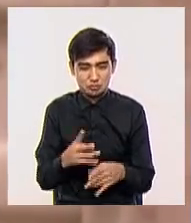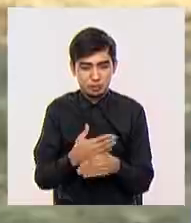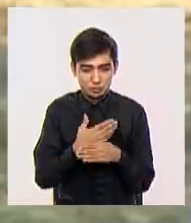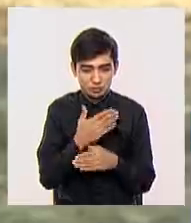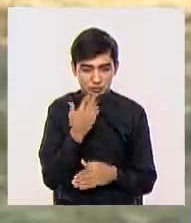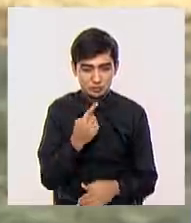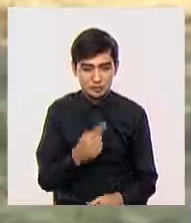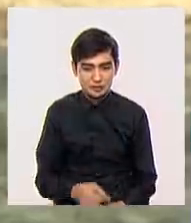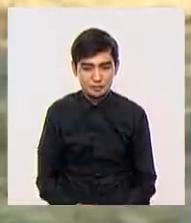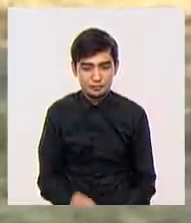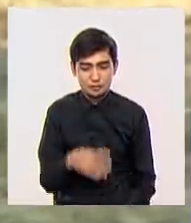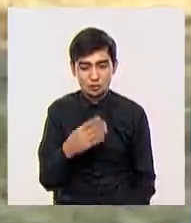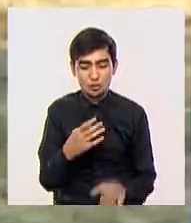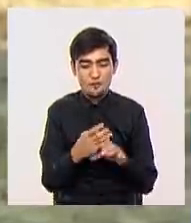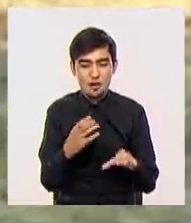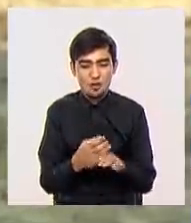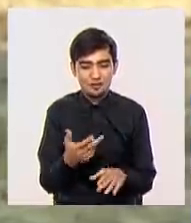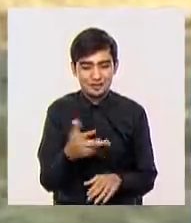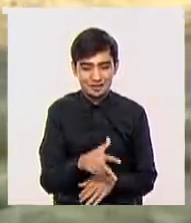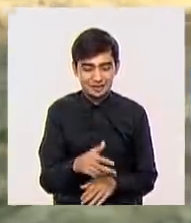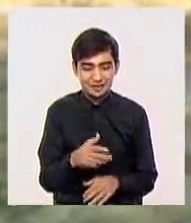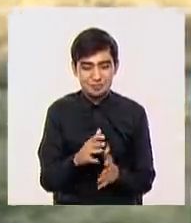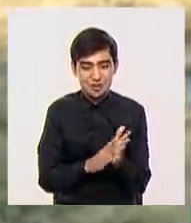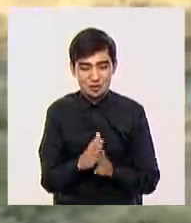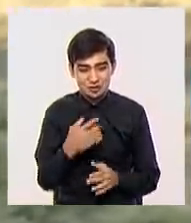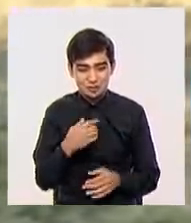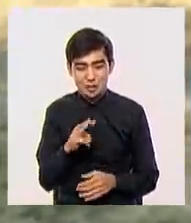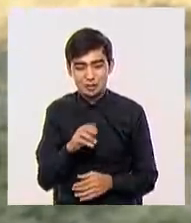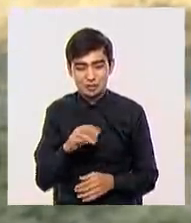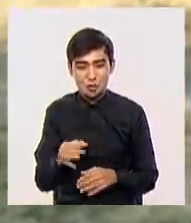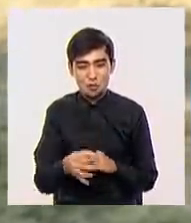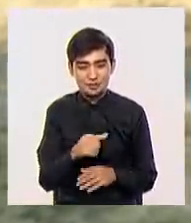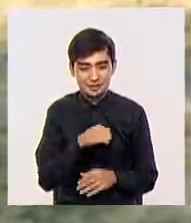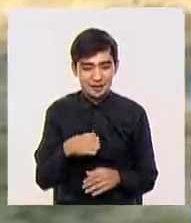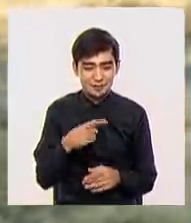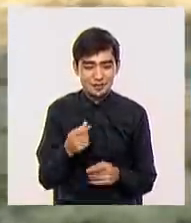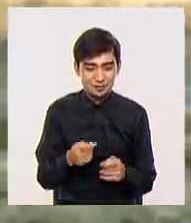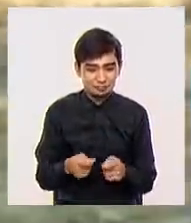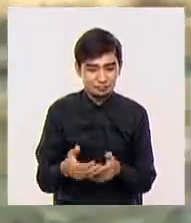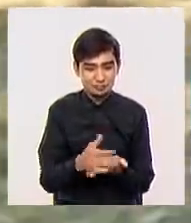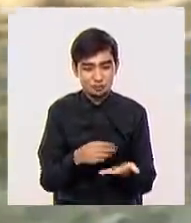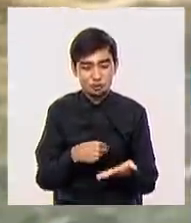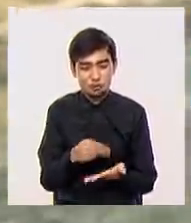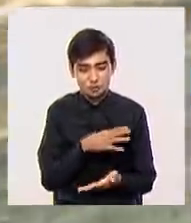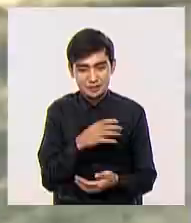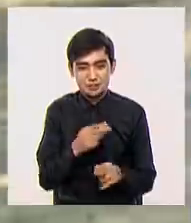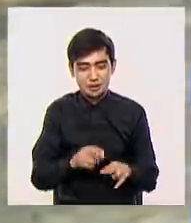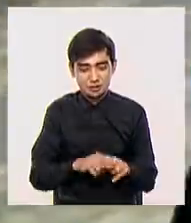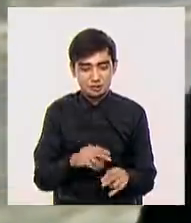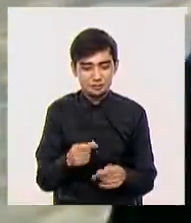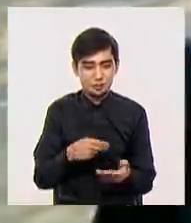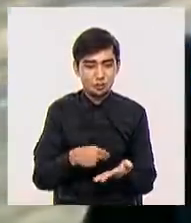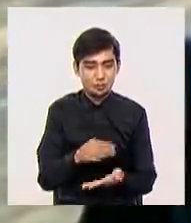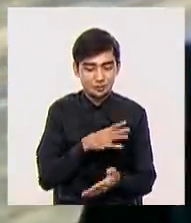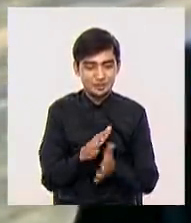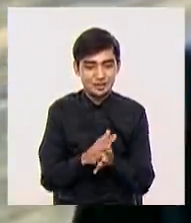дейді. 40 вагонның шөбін халықтың Маңғыстау өңірінің халқы өздері ақшасын шығарып сатып алған. Сол шөпті, сатып алған